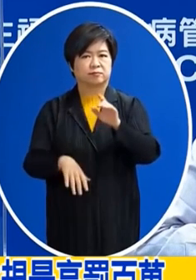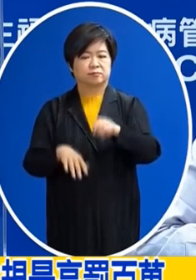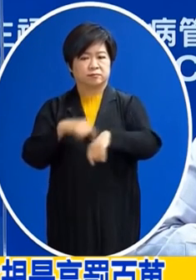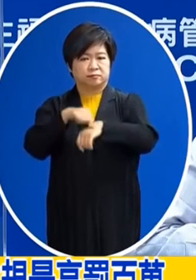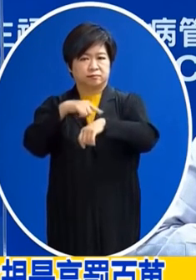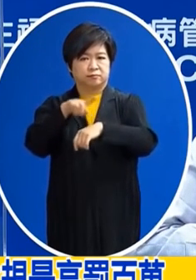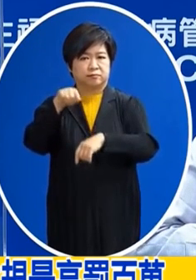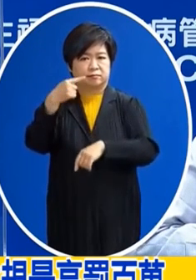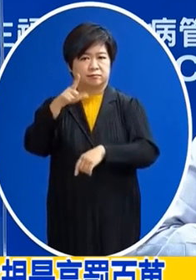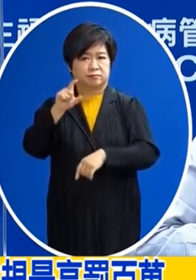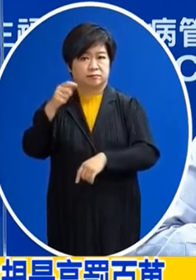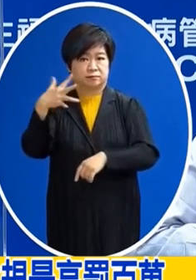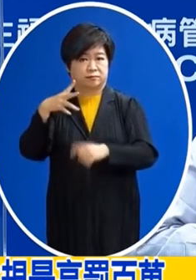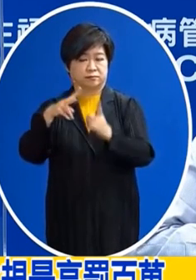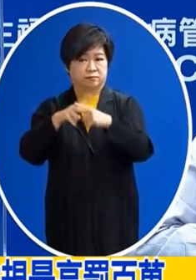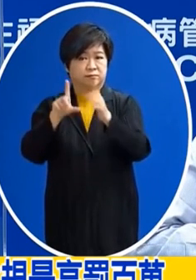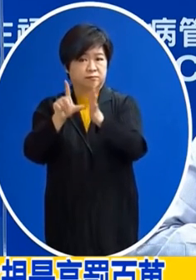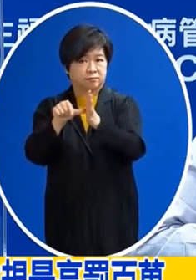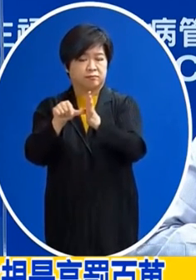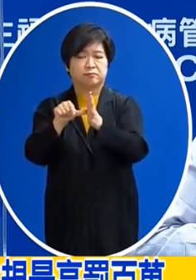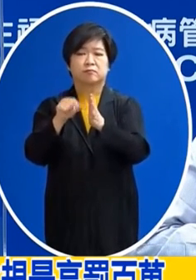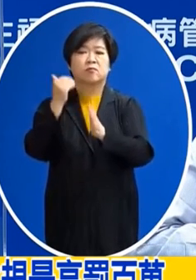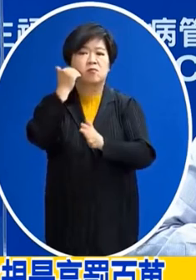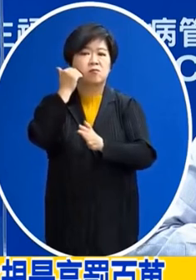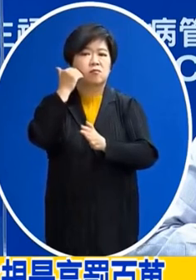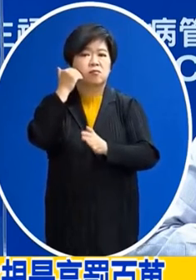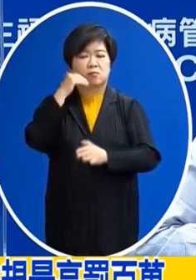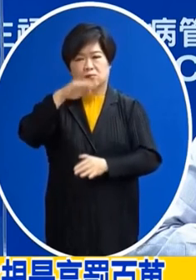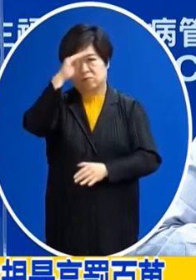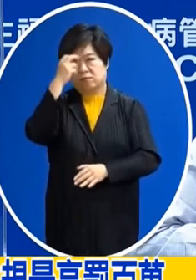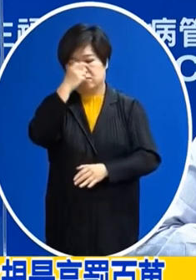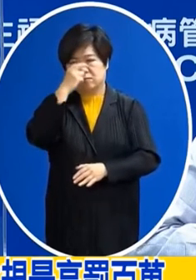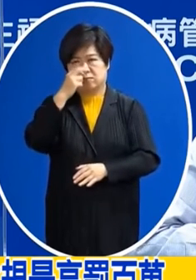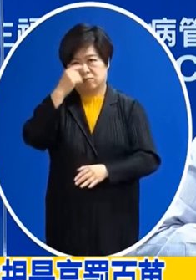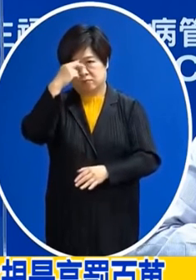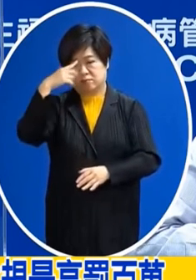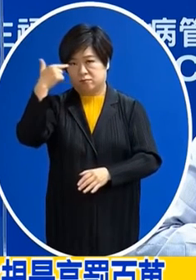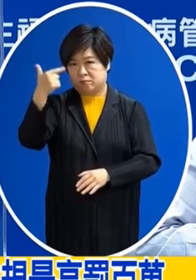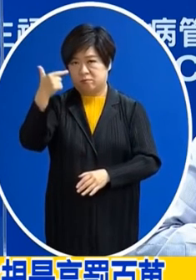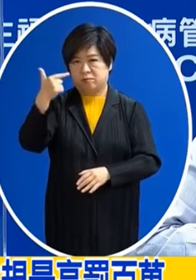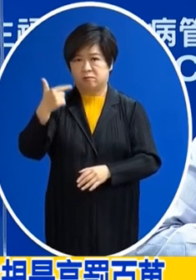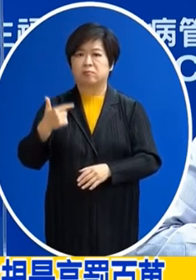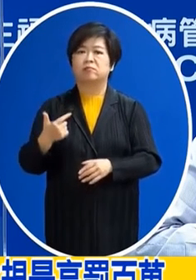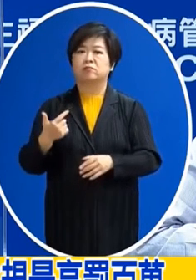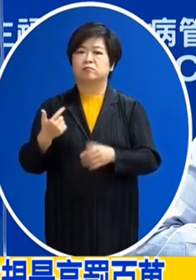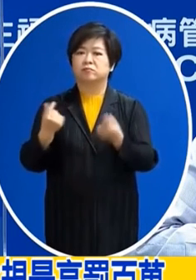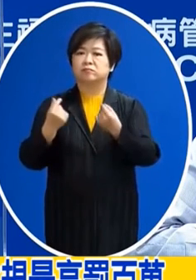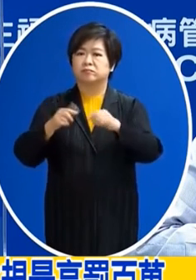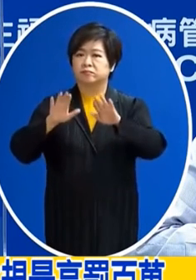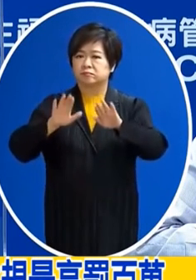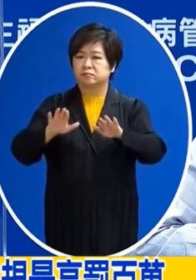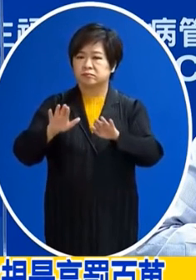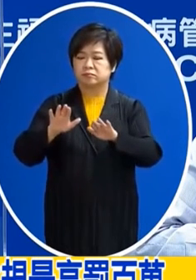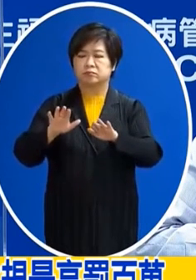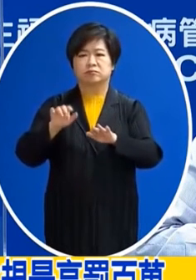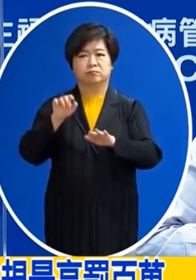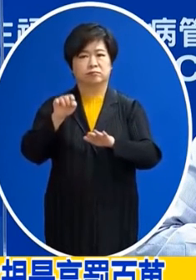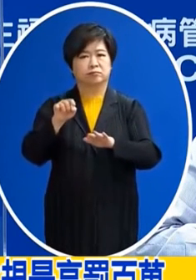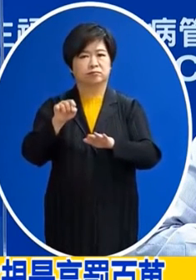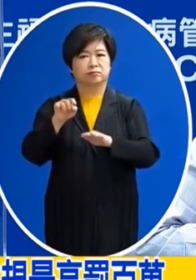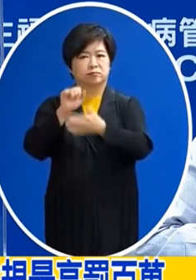小时哈，所以只要检疫第六天 PCR， 就今天会有这